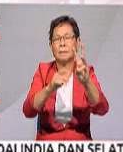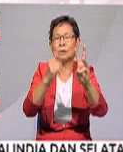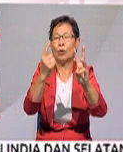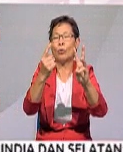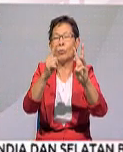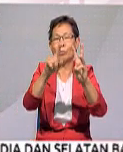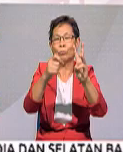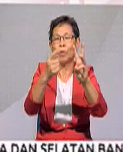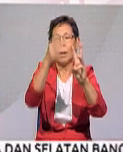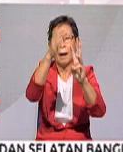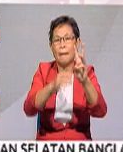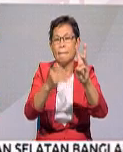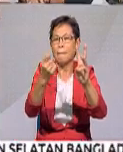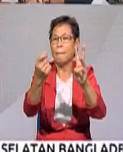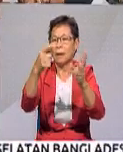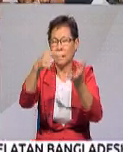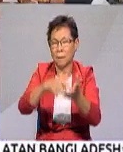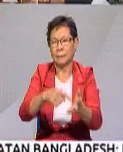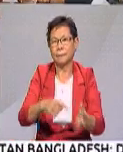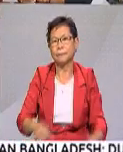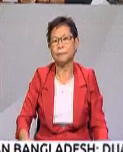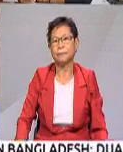ini.